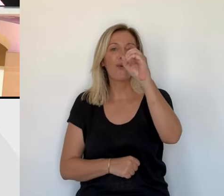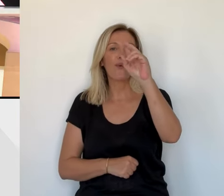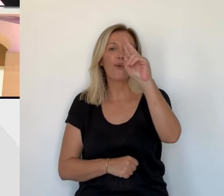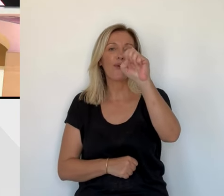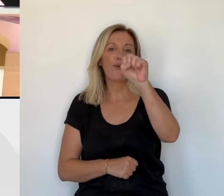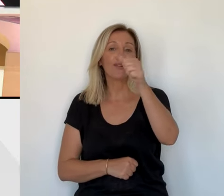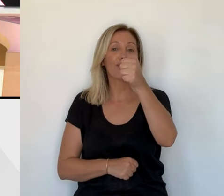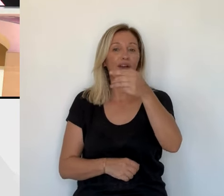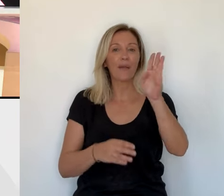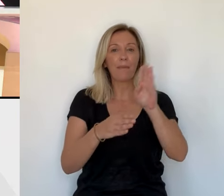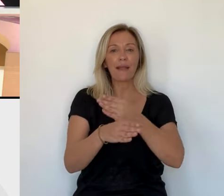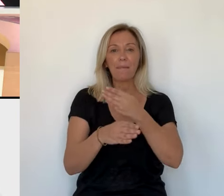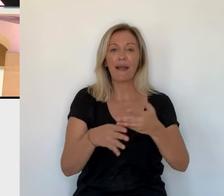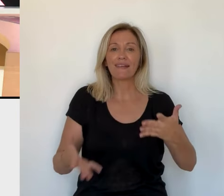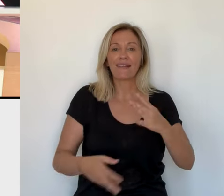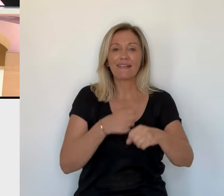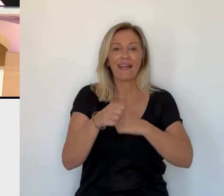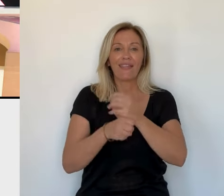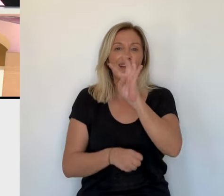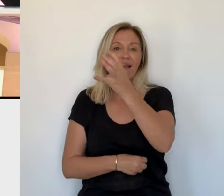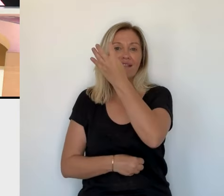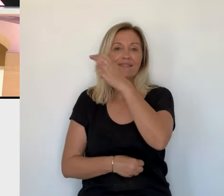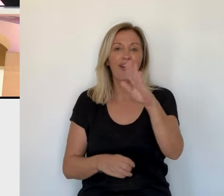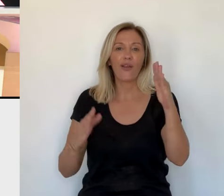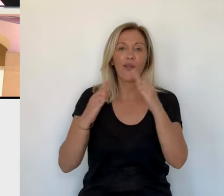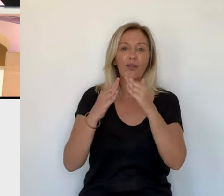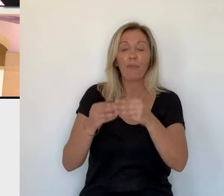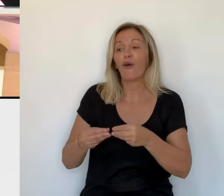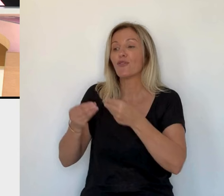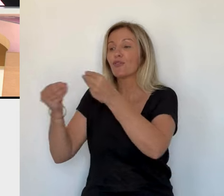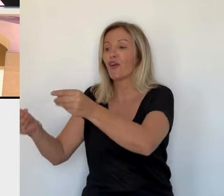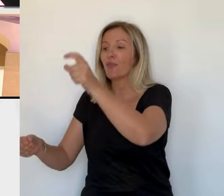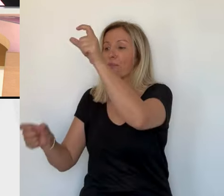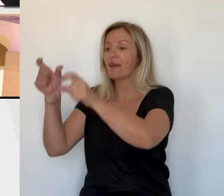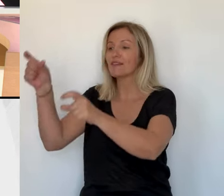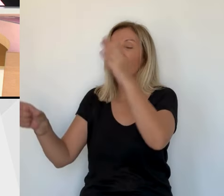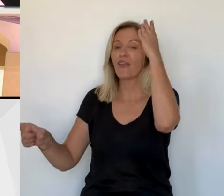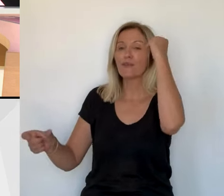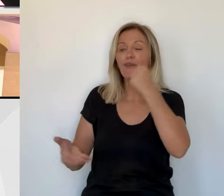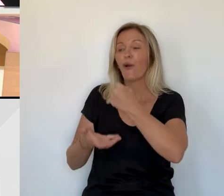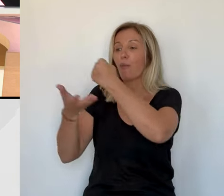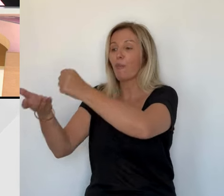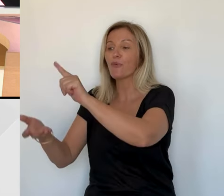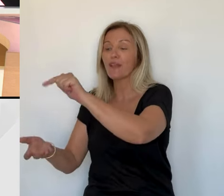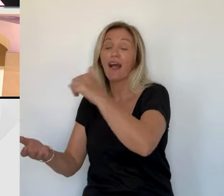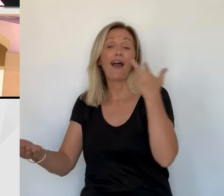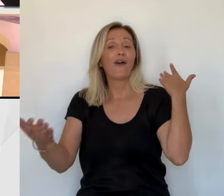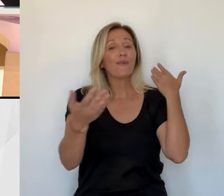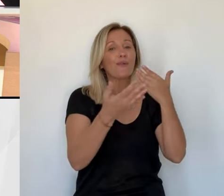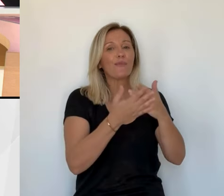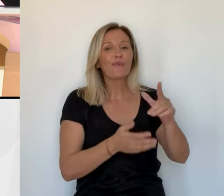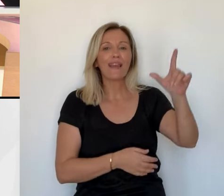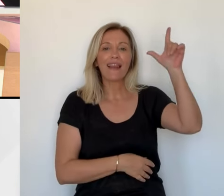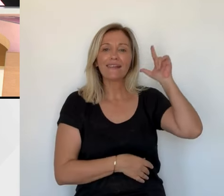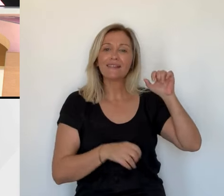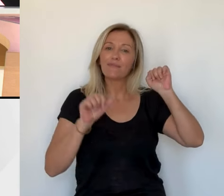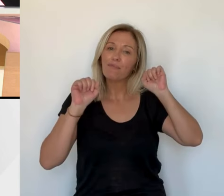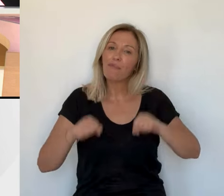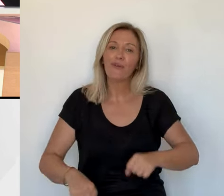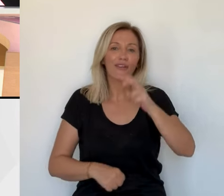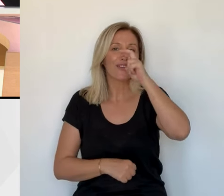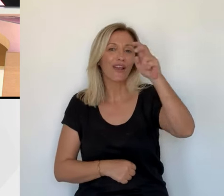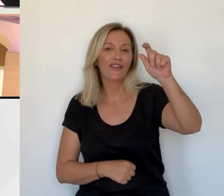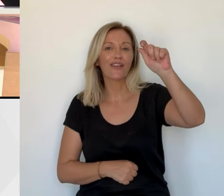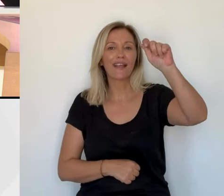de Corse s'y prépare. Cette année, 400 logements ont été attribués aux boursiers. La remise des clés est possible depuis lundi pour des